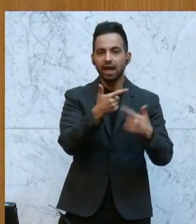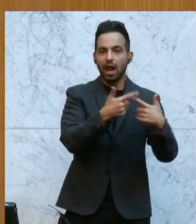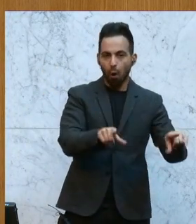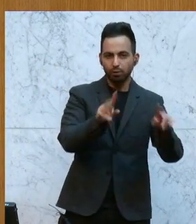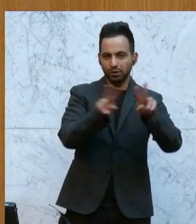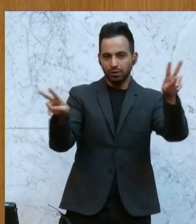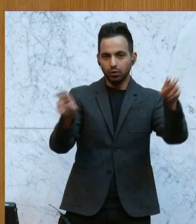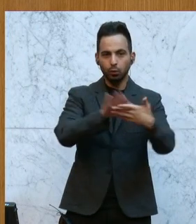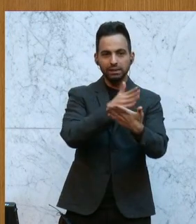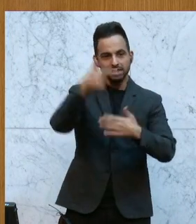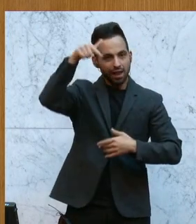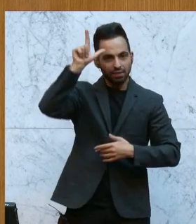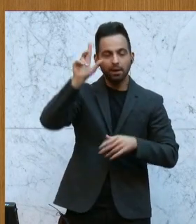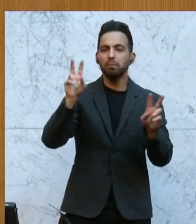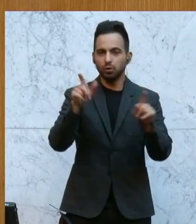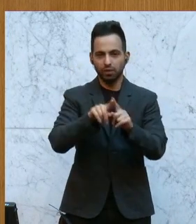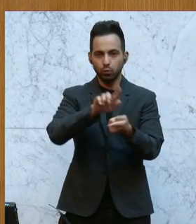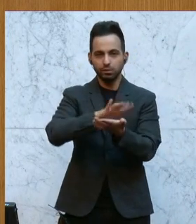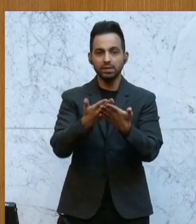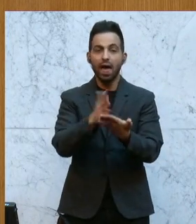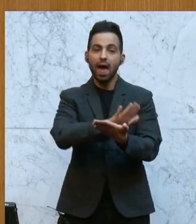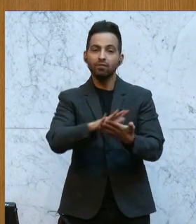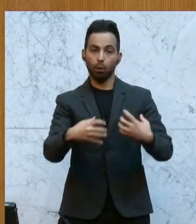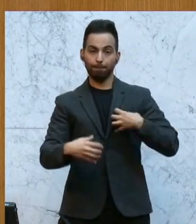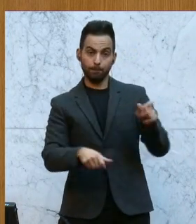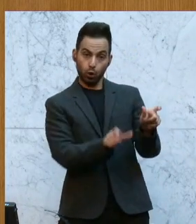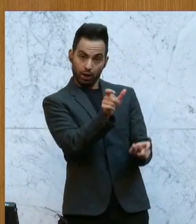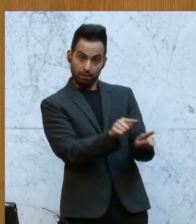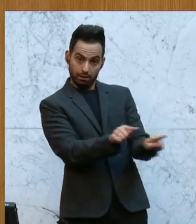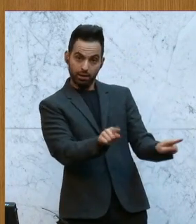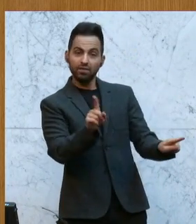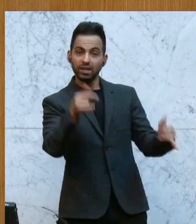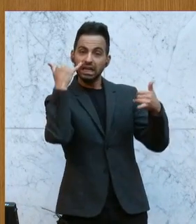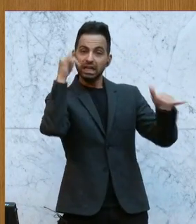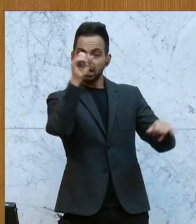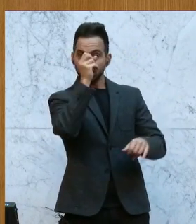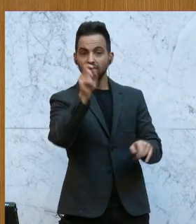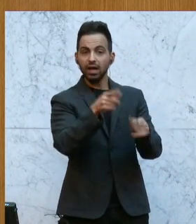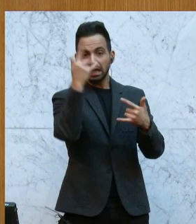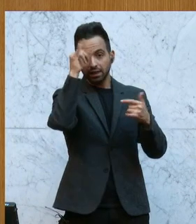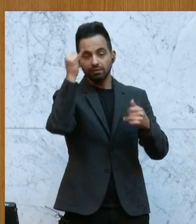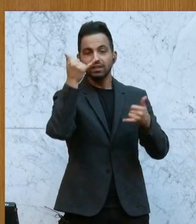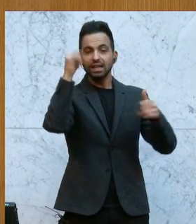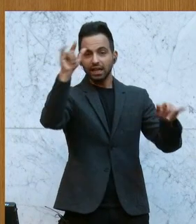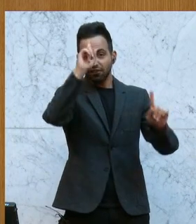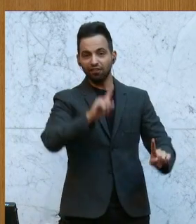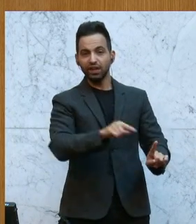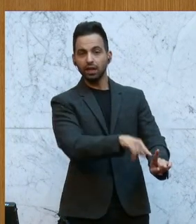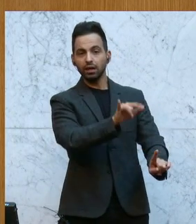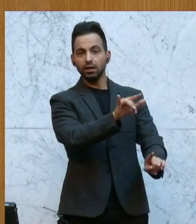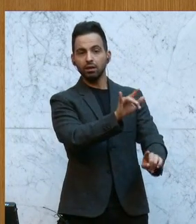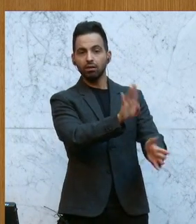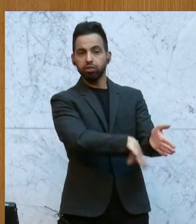Der einfache Bürger wird von der ÖVP als Rindvieh gesehen und auch so behandelt.